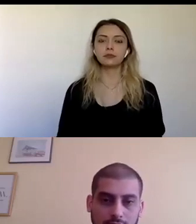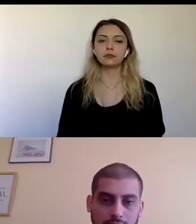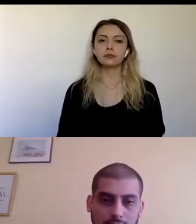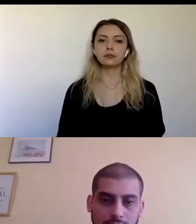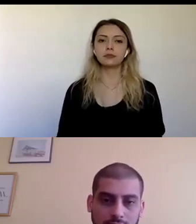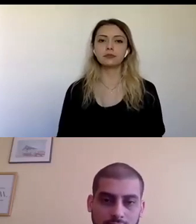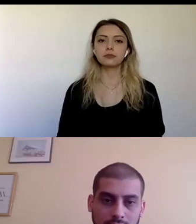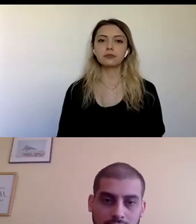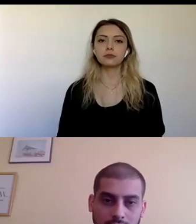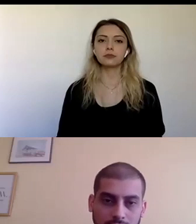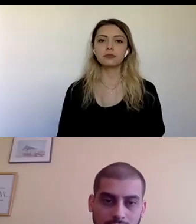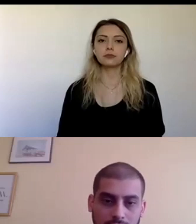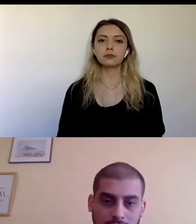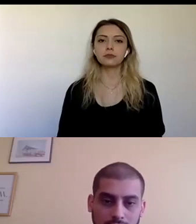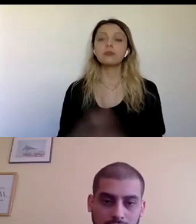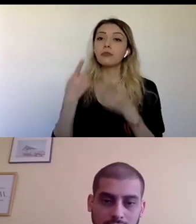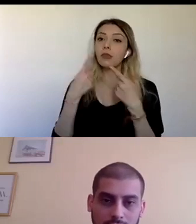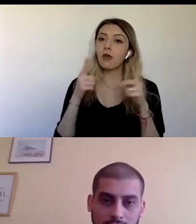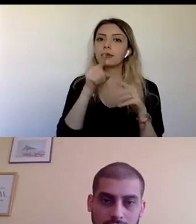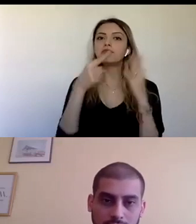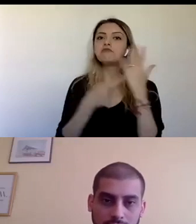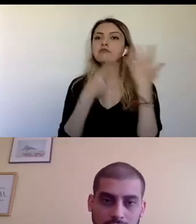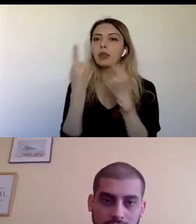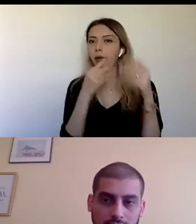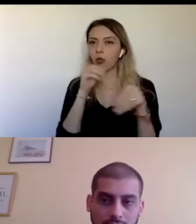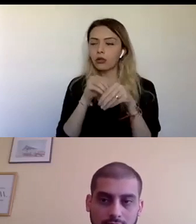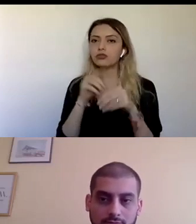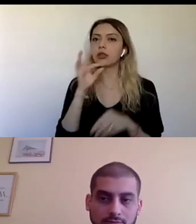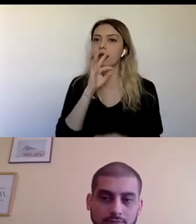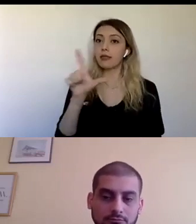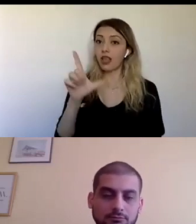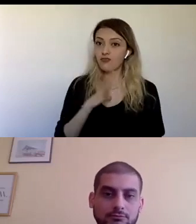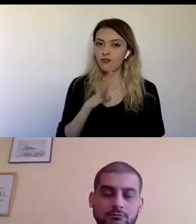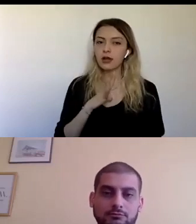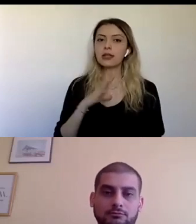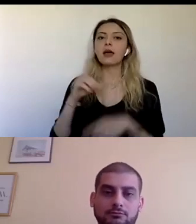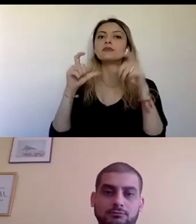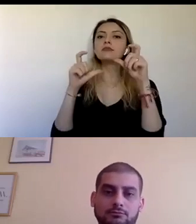teknolojik ihtiyaçlarınıza yönelik aslında Sivil Toplum Geliştirme Merkezi'nin şeyi var.